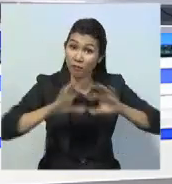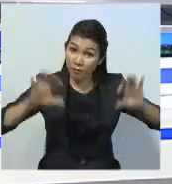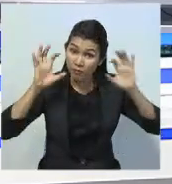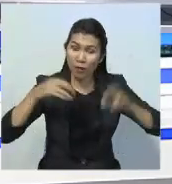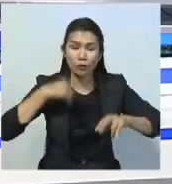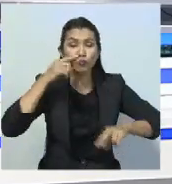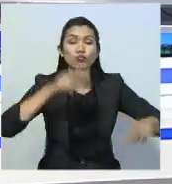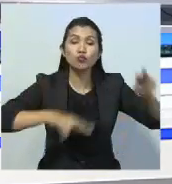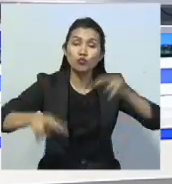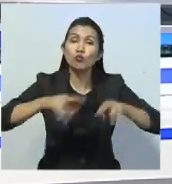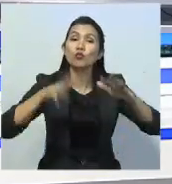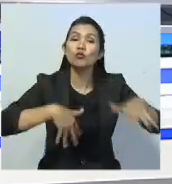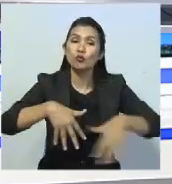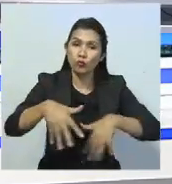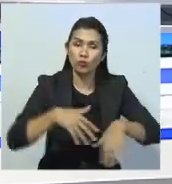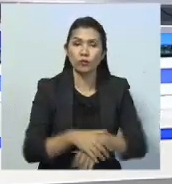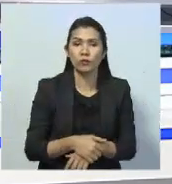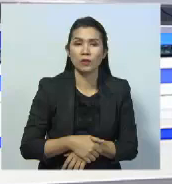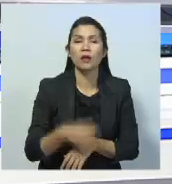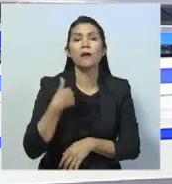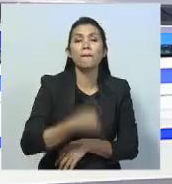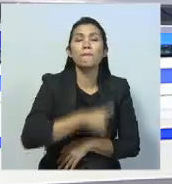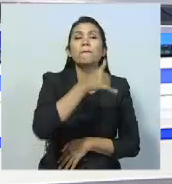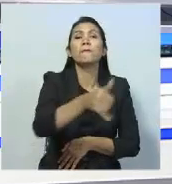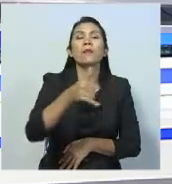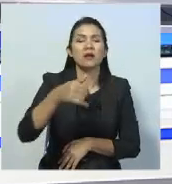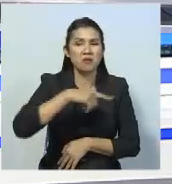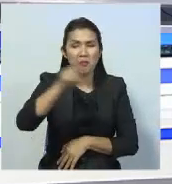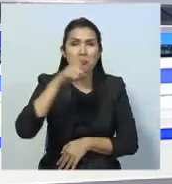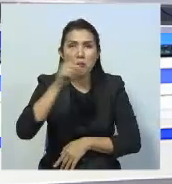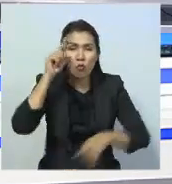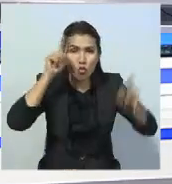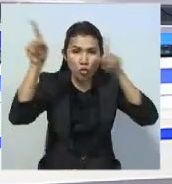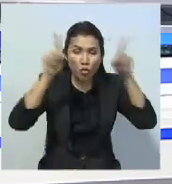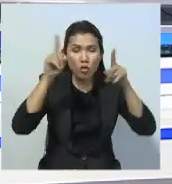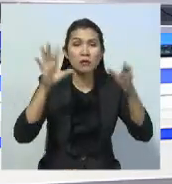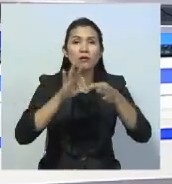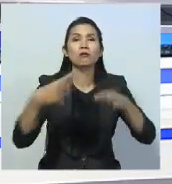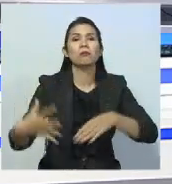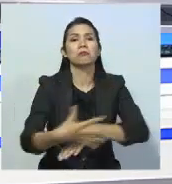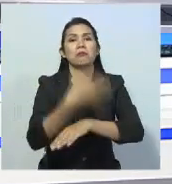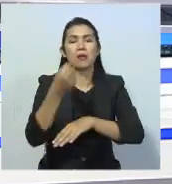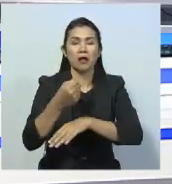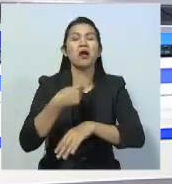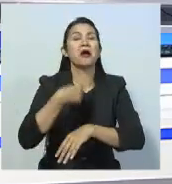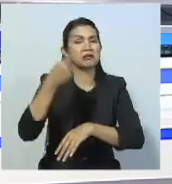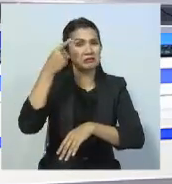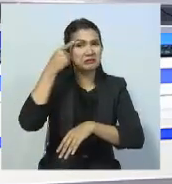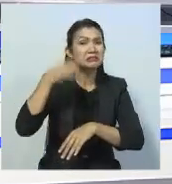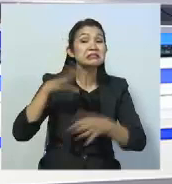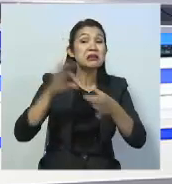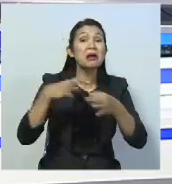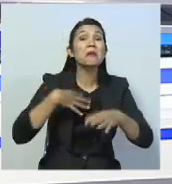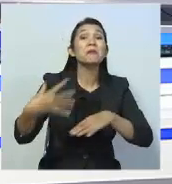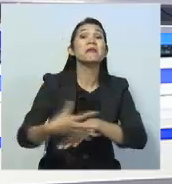น คือส่วนใหญ่ชอบบอกว่าลงพื้นที่ไปเป็นหวังผลทางการเมืองหรือเปล่าตอนนี้ไม่ว่านโยบายอะไรทุกคนก็จะบอกว่าหวัง